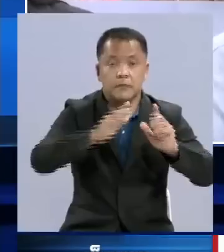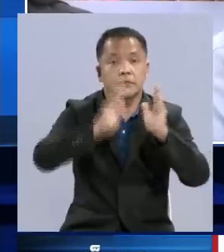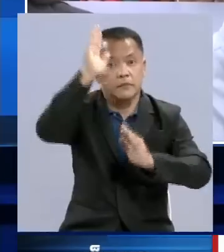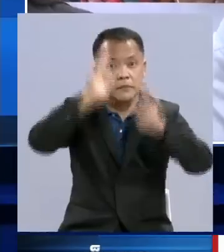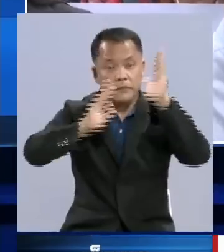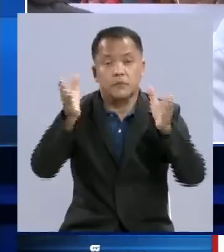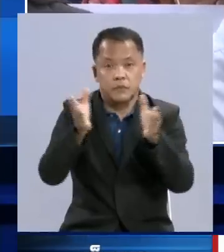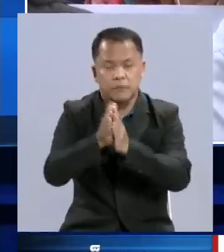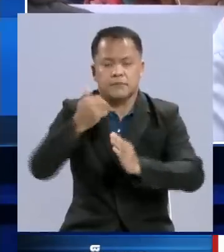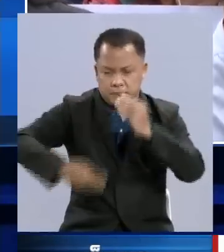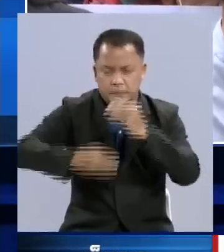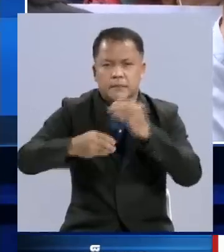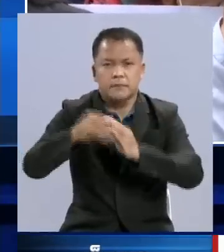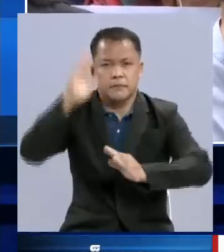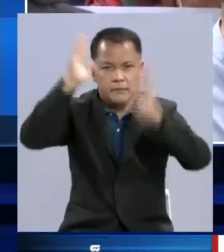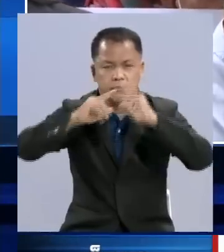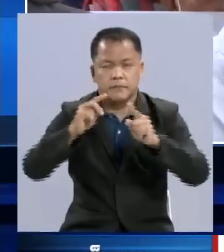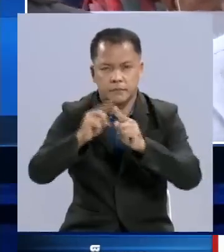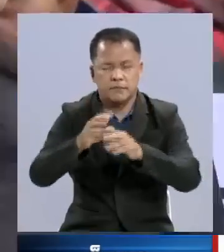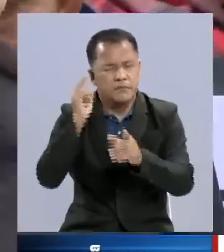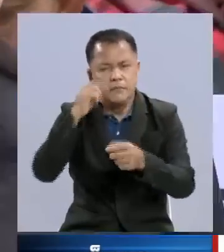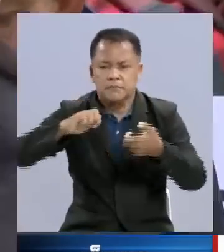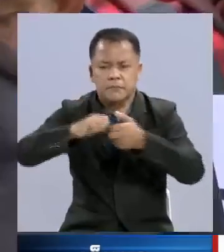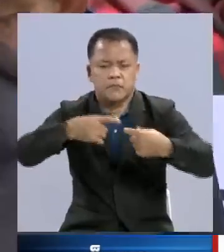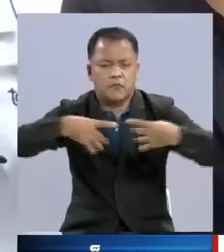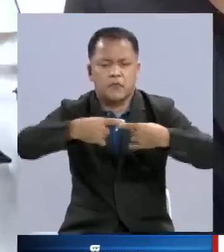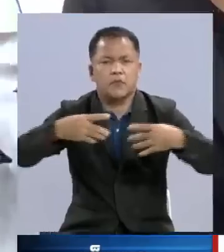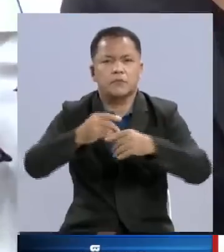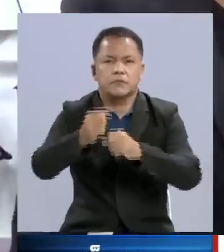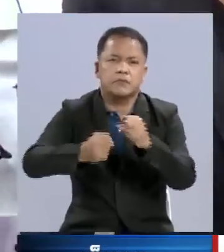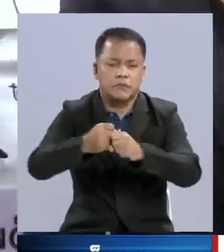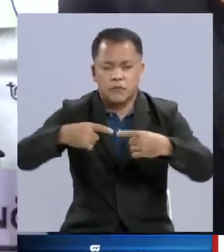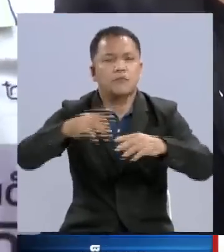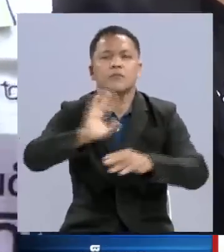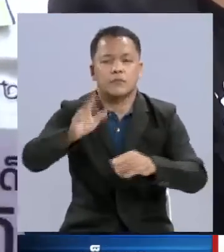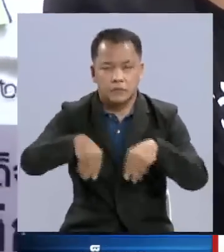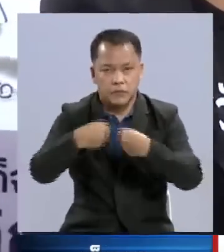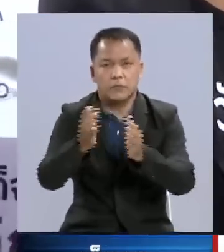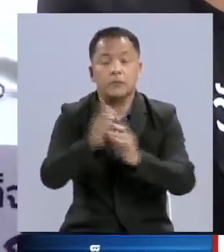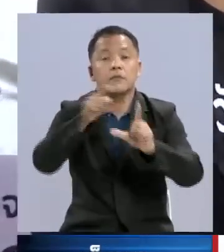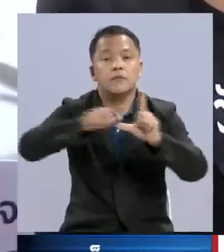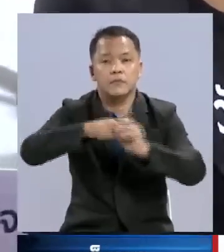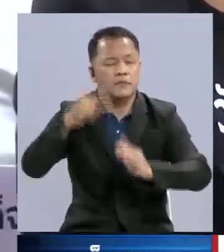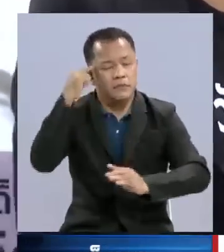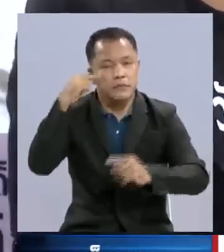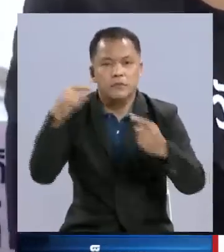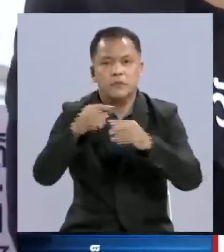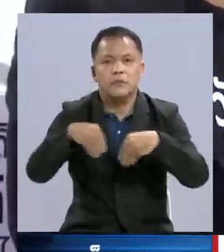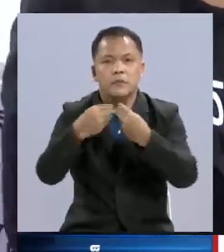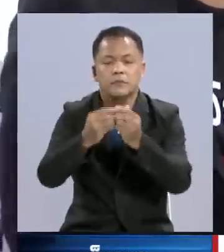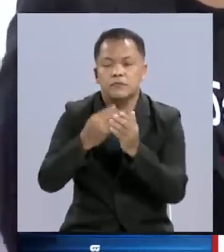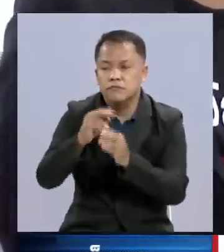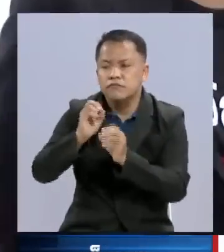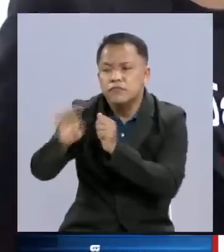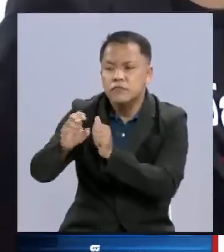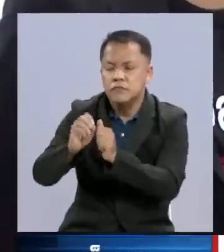ให้เพราะถือว่าจะได้ออกกับความขัดแย้งทางการเมืองในรอบ10กว่าปีที่ผ่านมาแต่ในส่วนของก้าวไกลเนี่ยคงไม่เหมาะสมที่จะไปแสดง